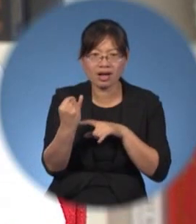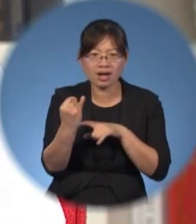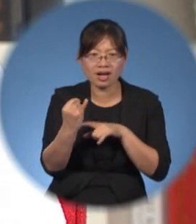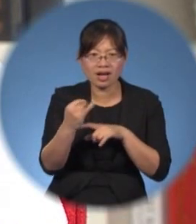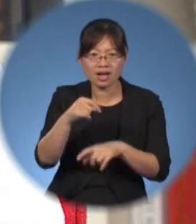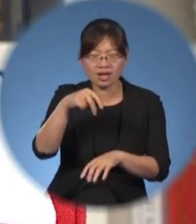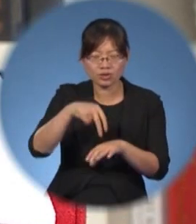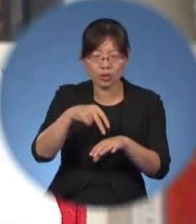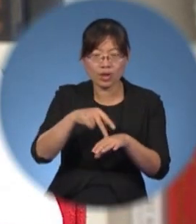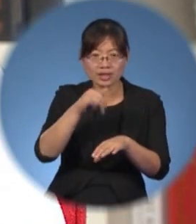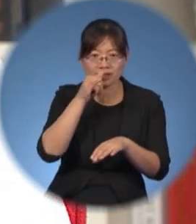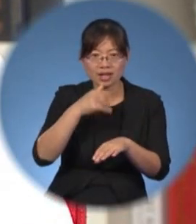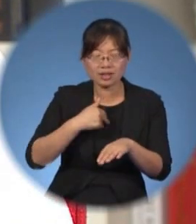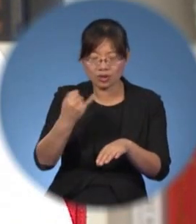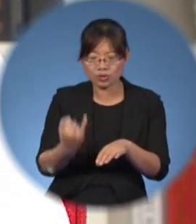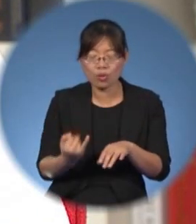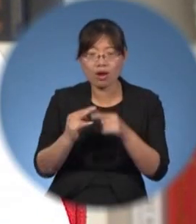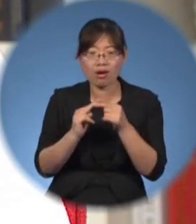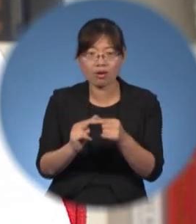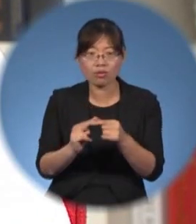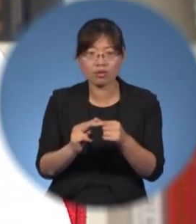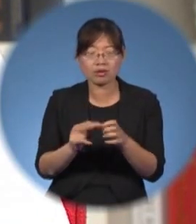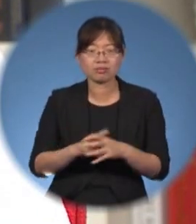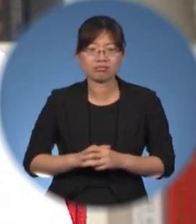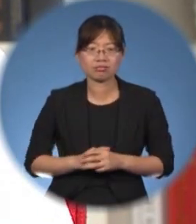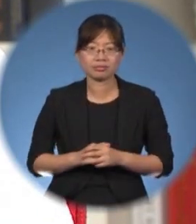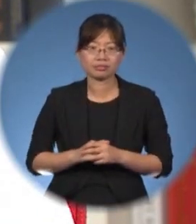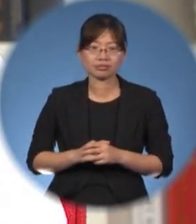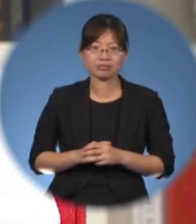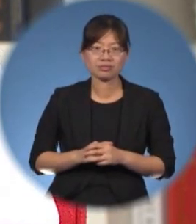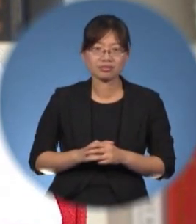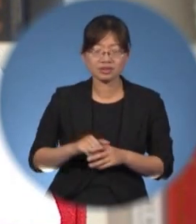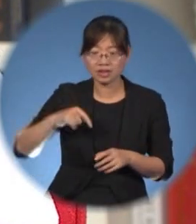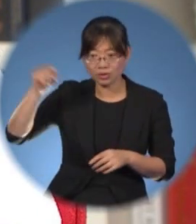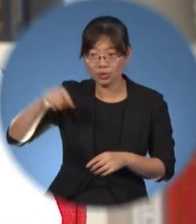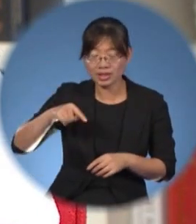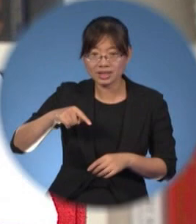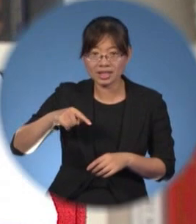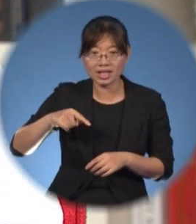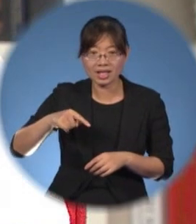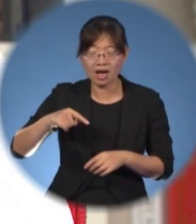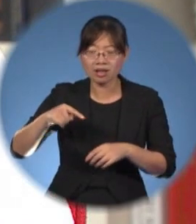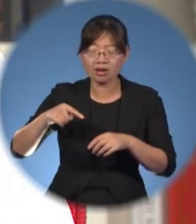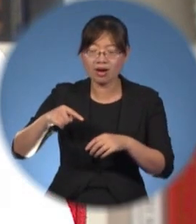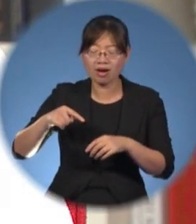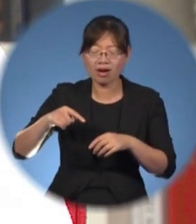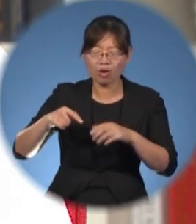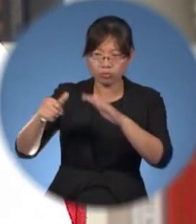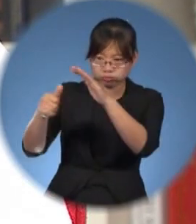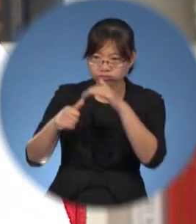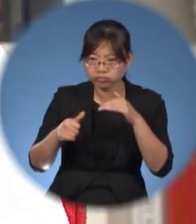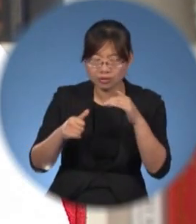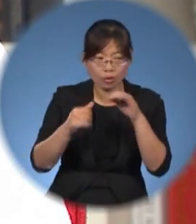이렇게 쓰셨는데, 내 누동생하고, 돌아서서 갔다 올게. 근데 얘야, 불러서 돌아보니까,